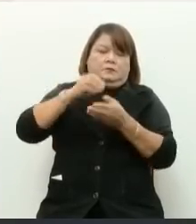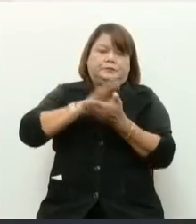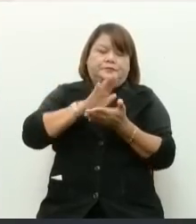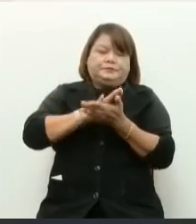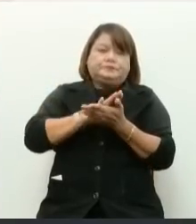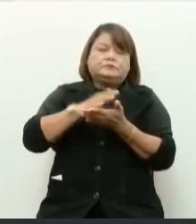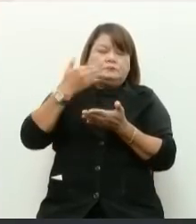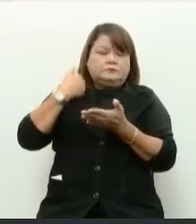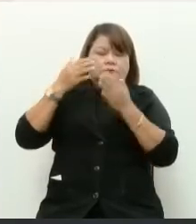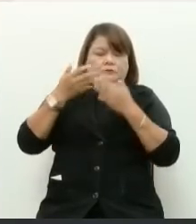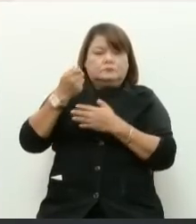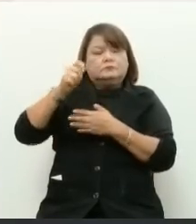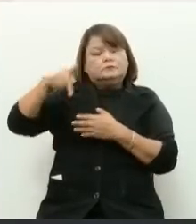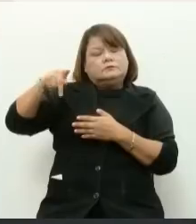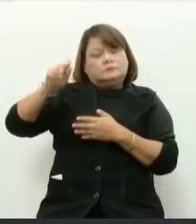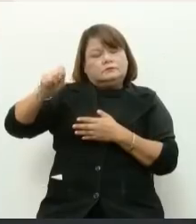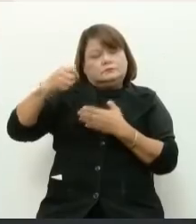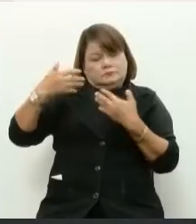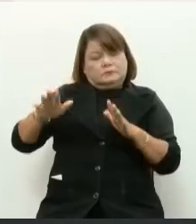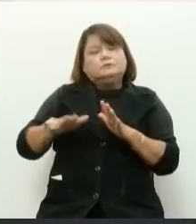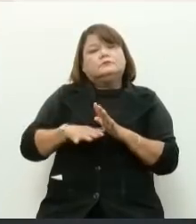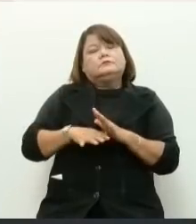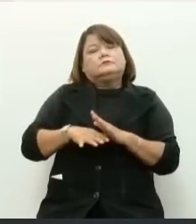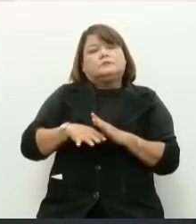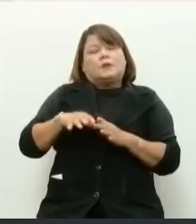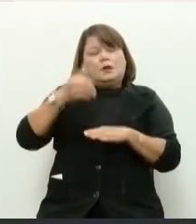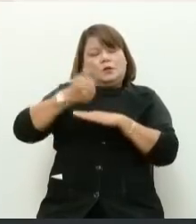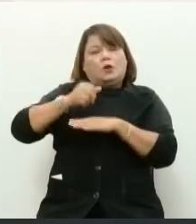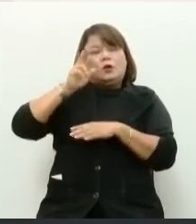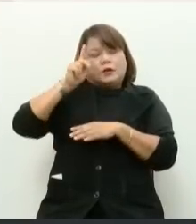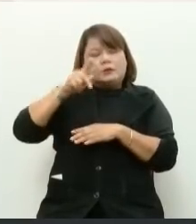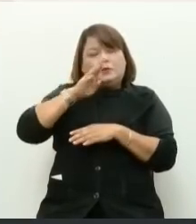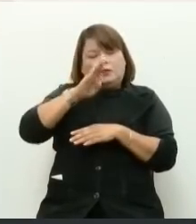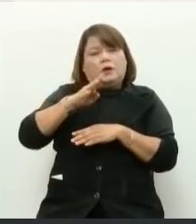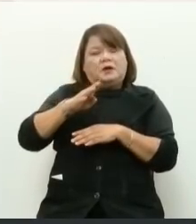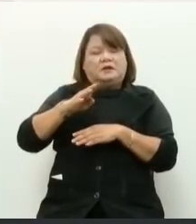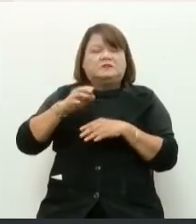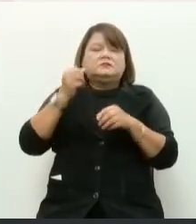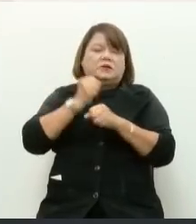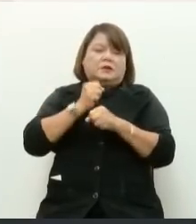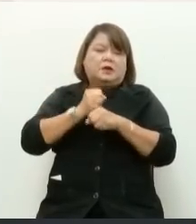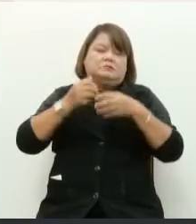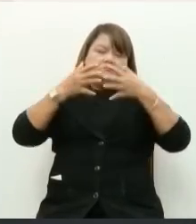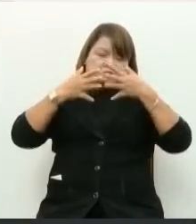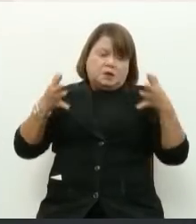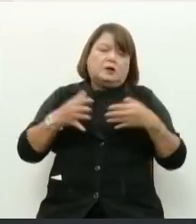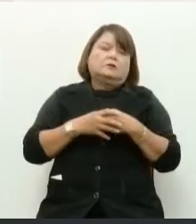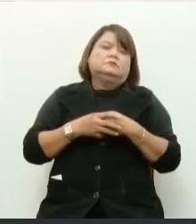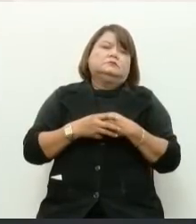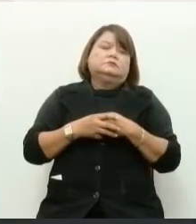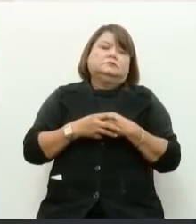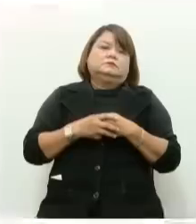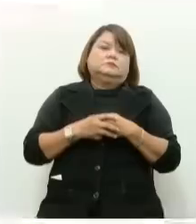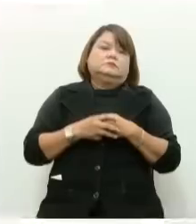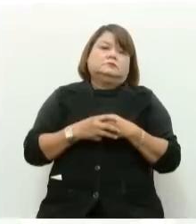ก็เป็น DPA ของเขตพื้นที่อยู่แล้วแต่ว่าผอ.เขตผมทราบนะครับภารกิจผอ.เขตแน่นหนาจริงๆ